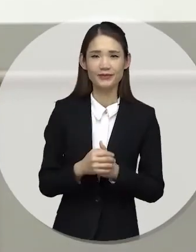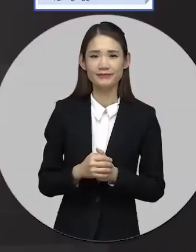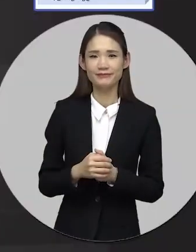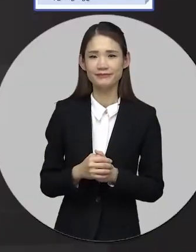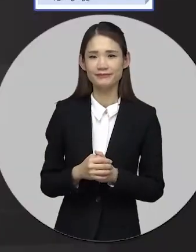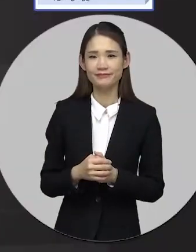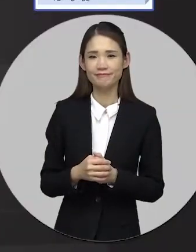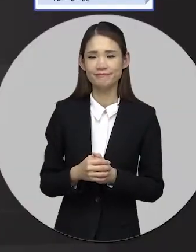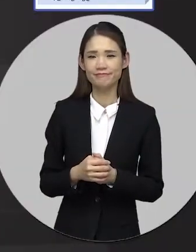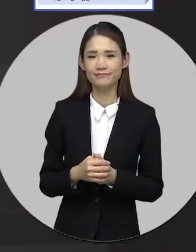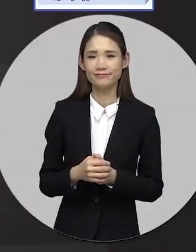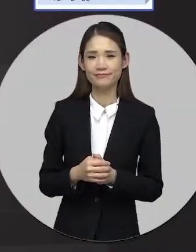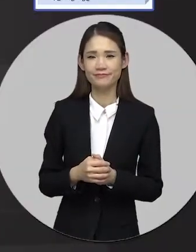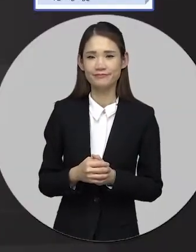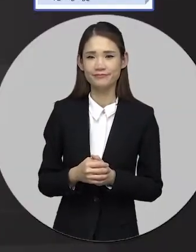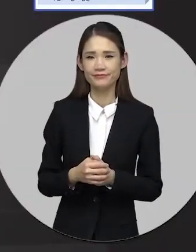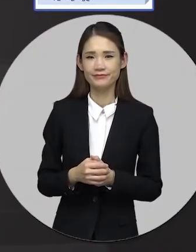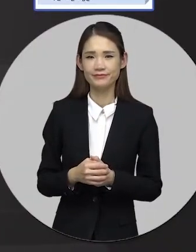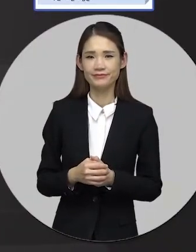하겠습니다.